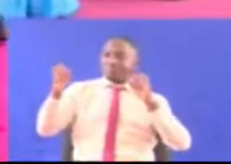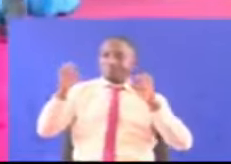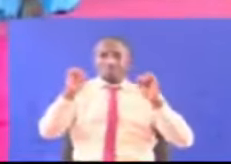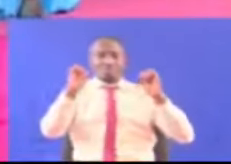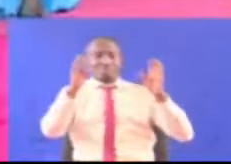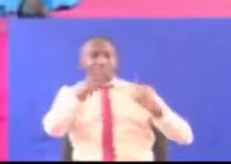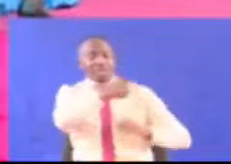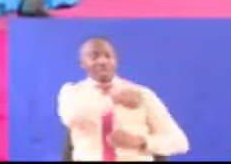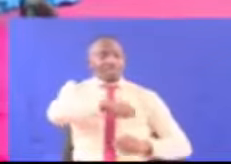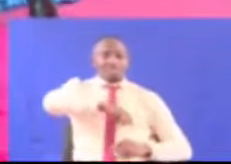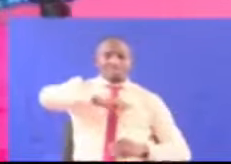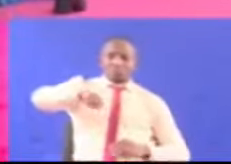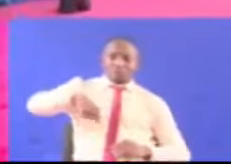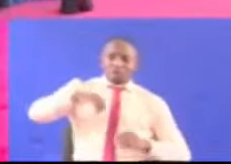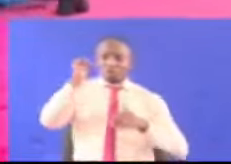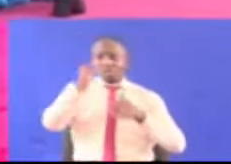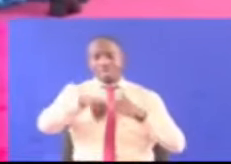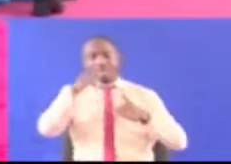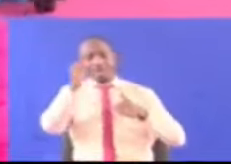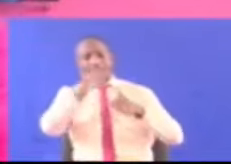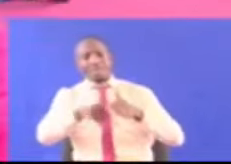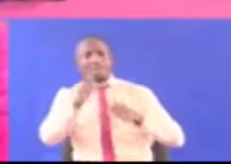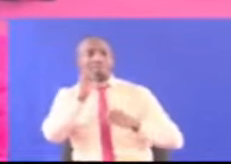mama siwatu jamu mama